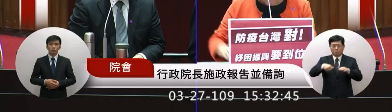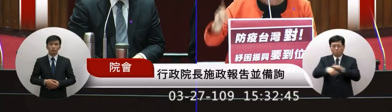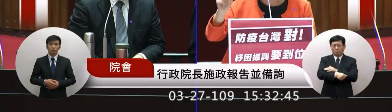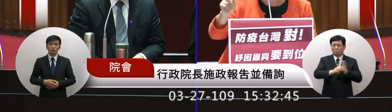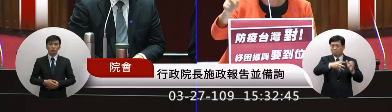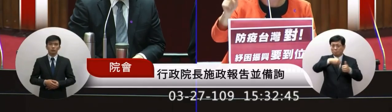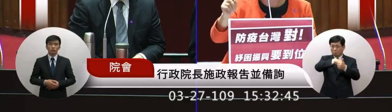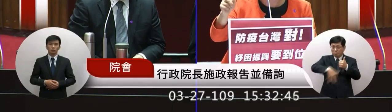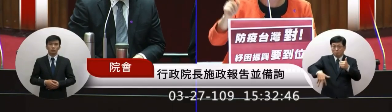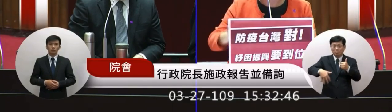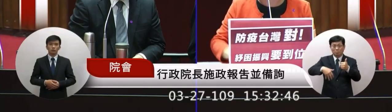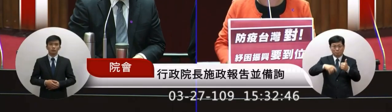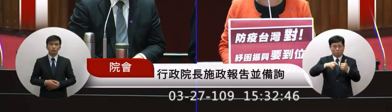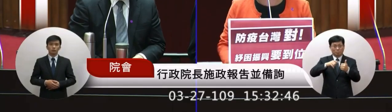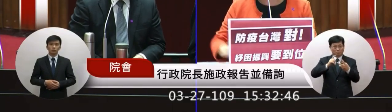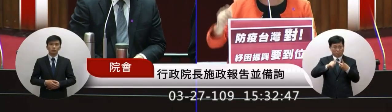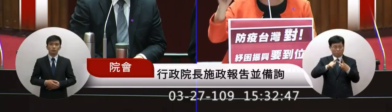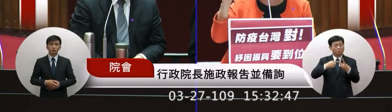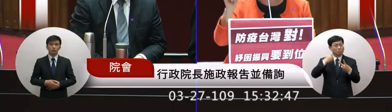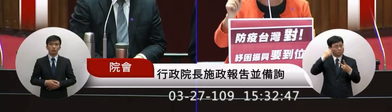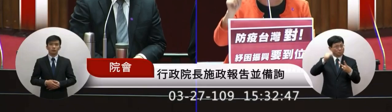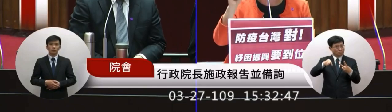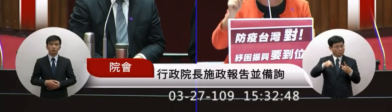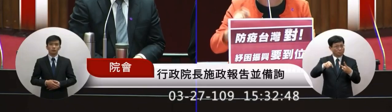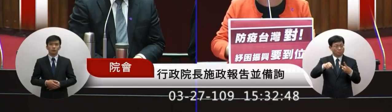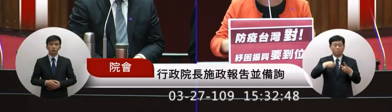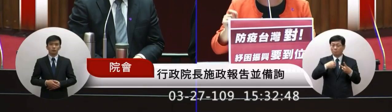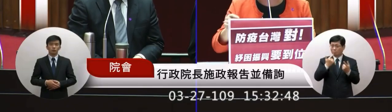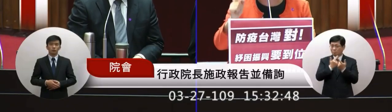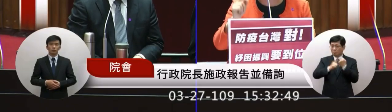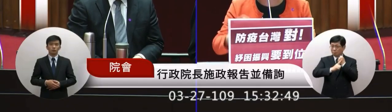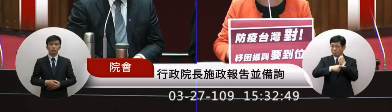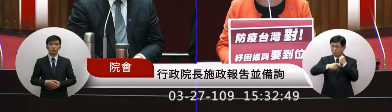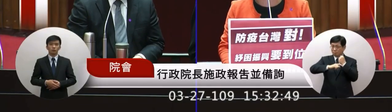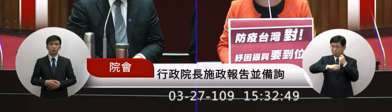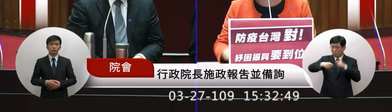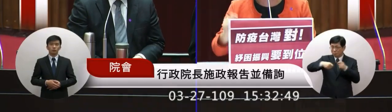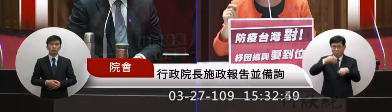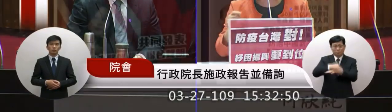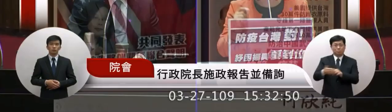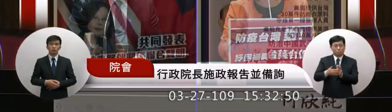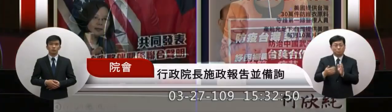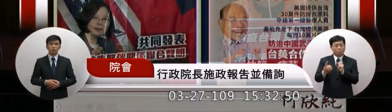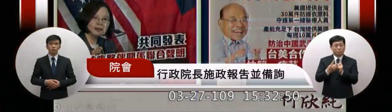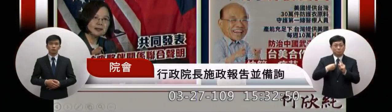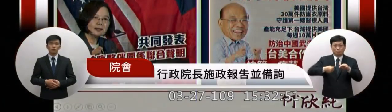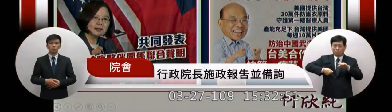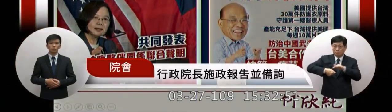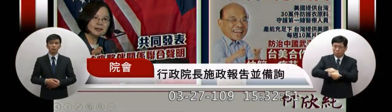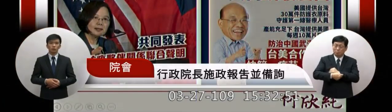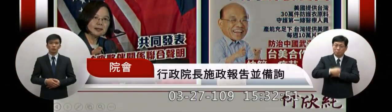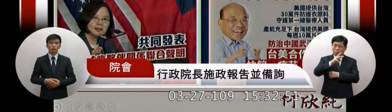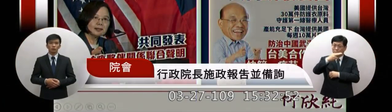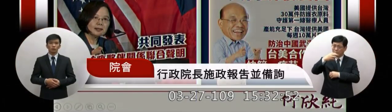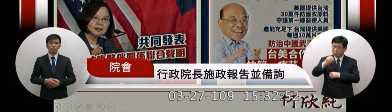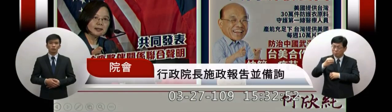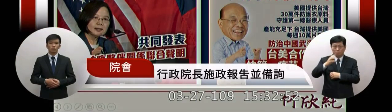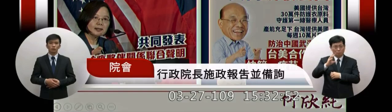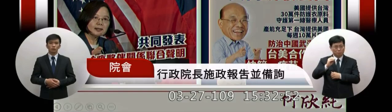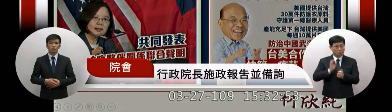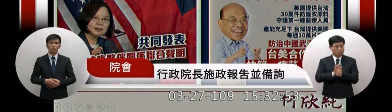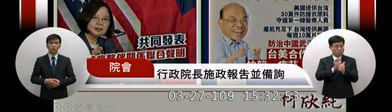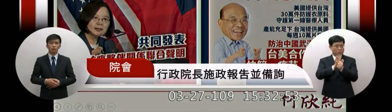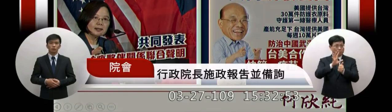织嘛，挺台加入国际组织，你觉得这个台北法案今天签署了之后，对我们加入WHO 会不会